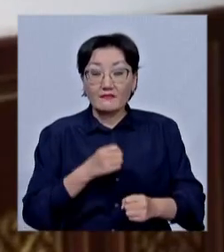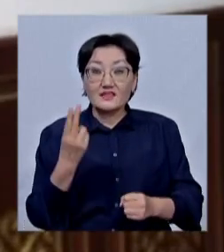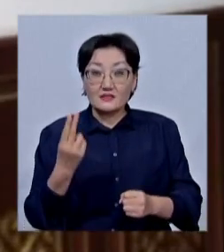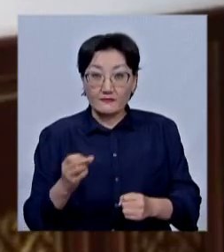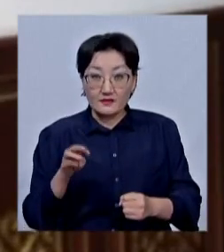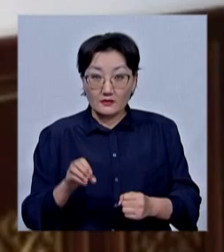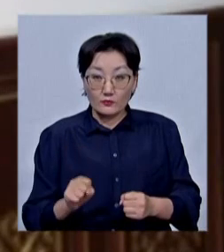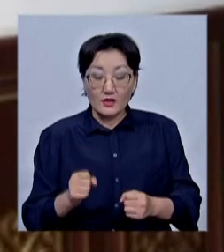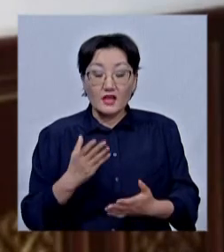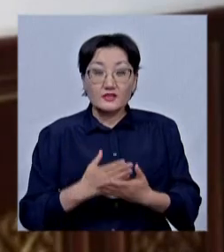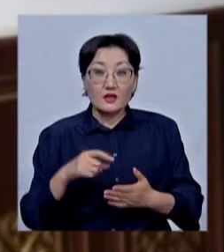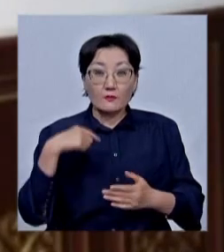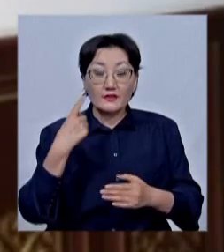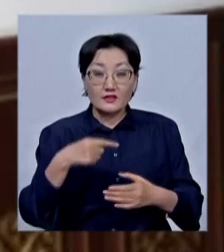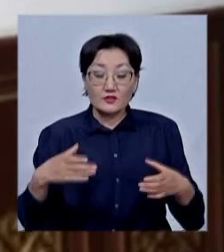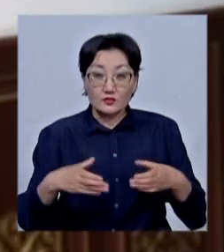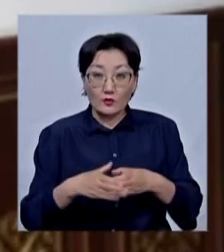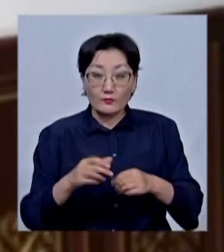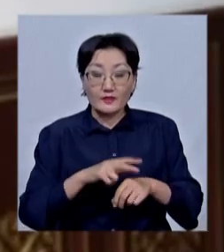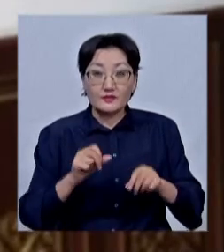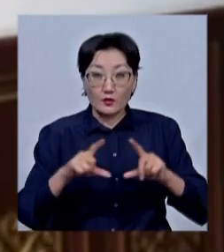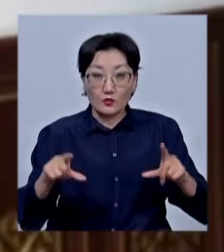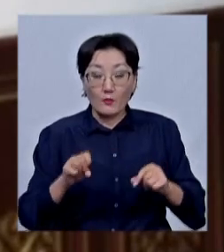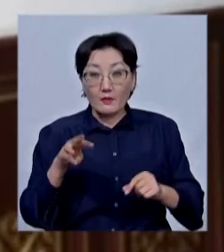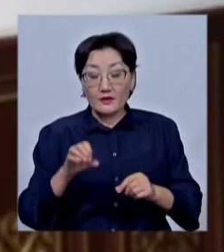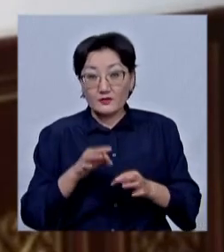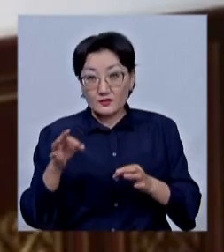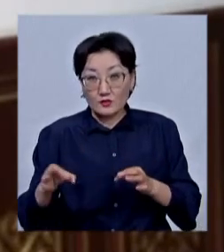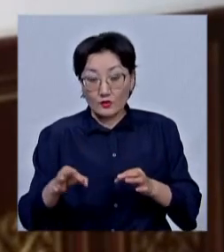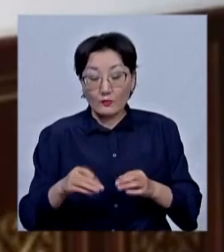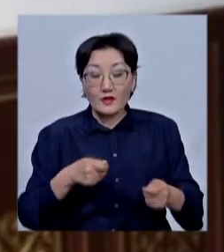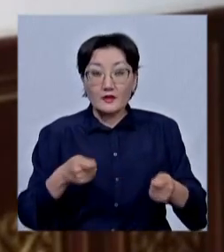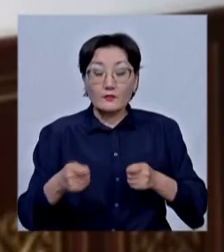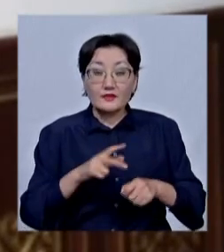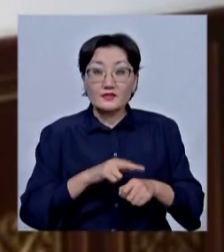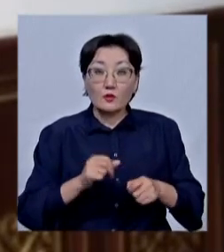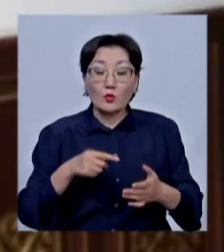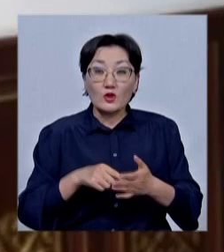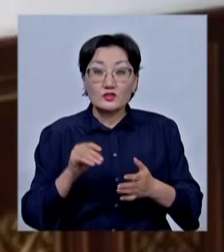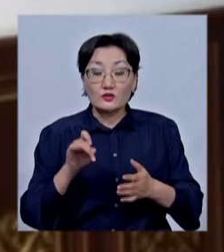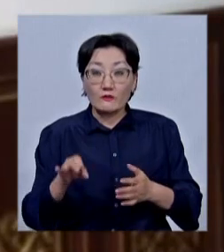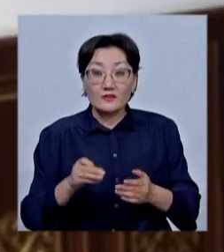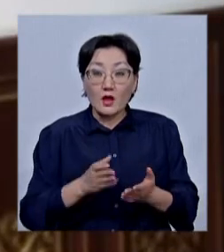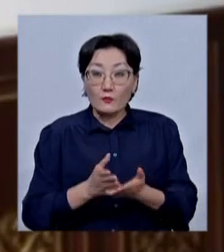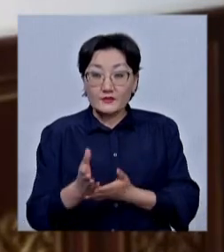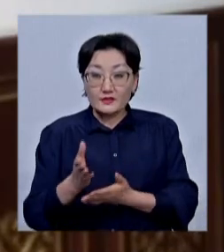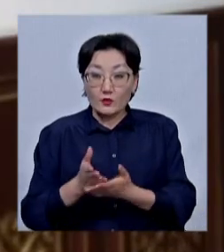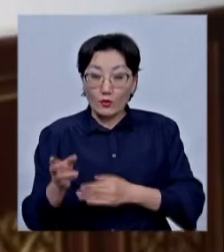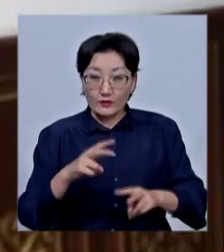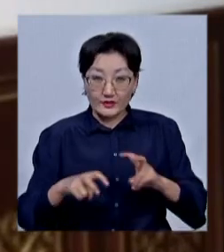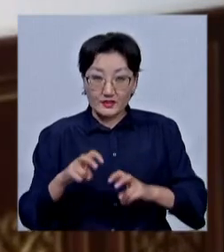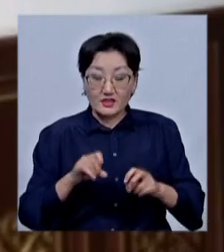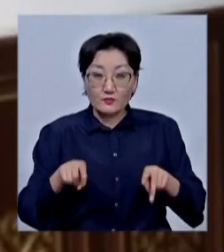цвета. Весь личный состав департамента полиции Мангистауской области и управления полиции города Жанаузен ориентирован на поиски